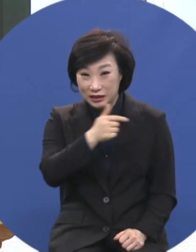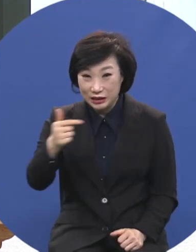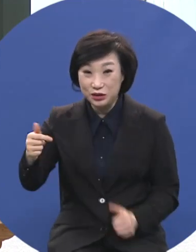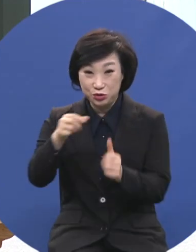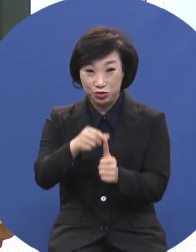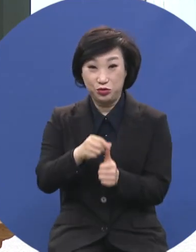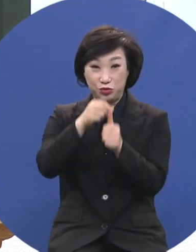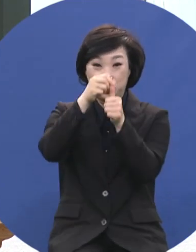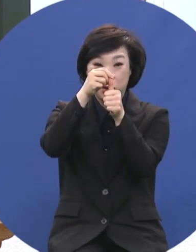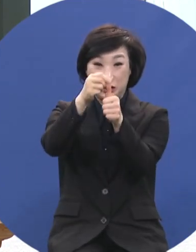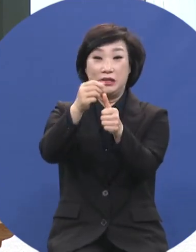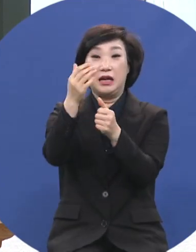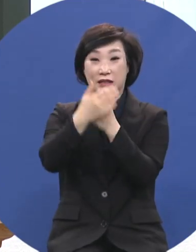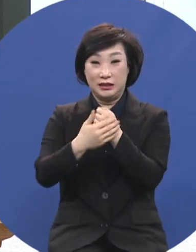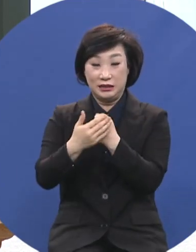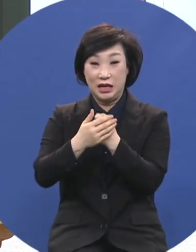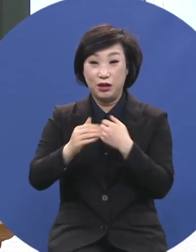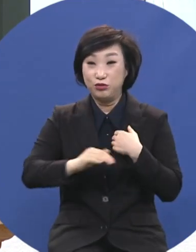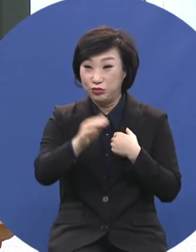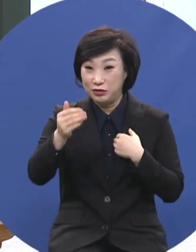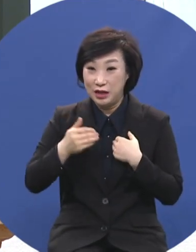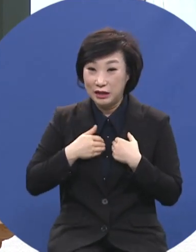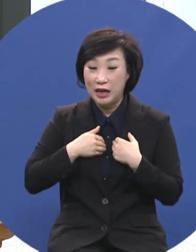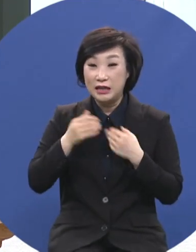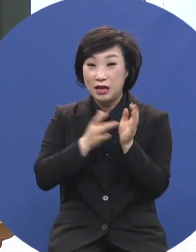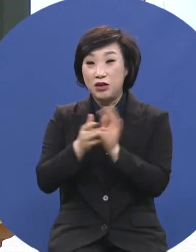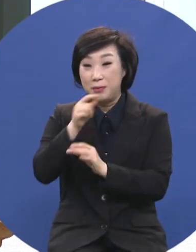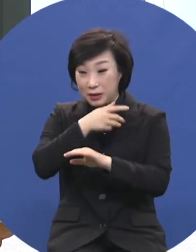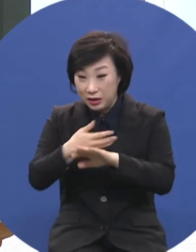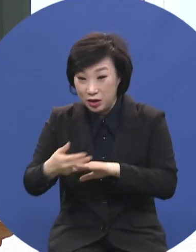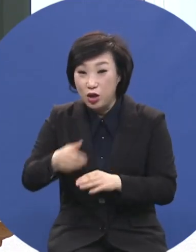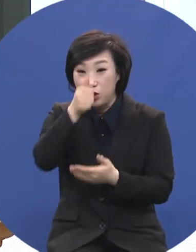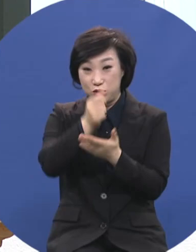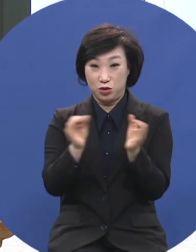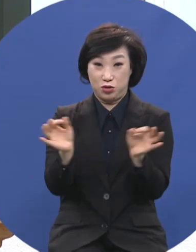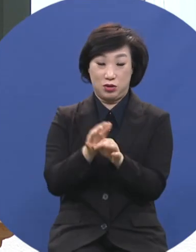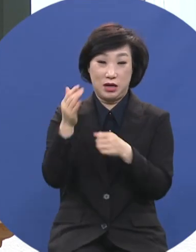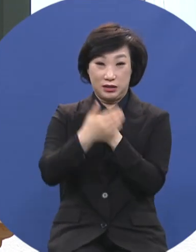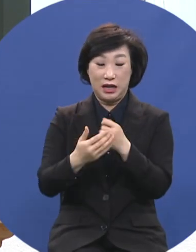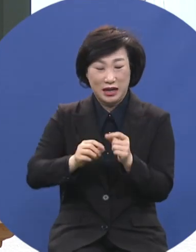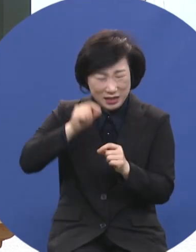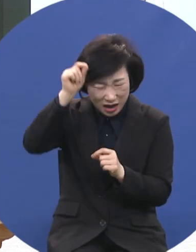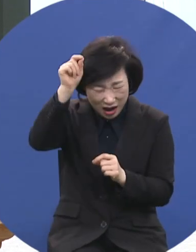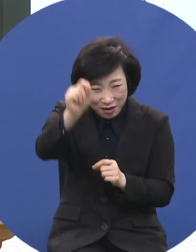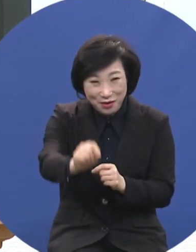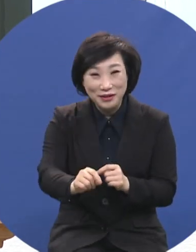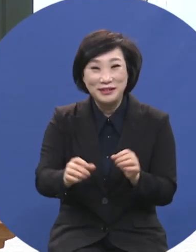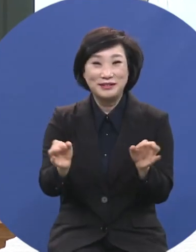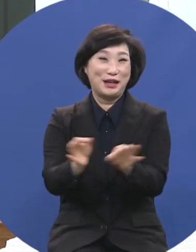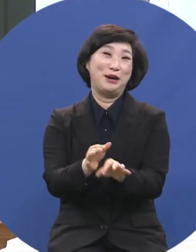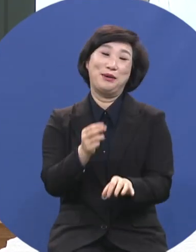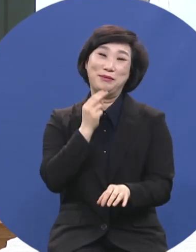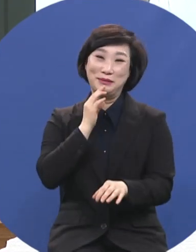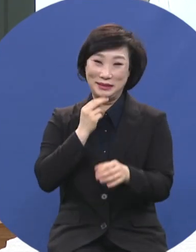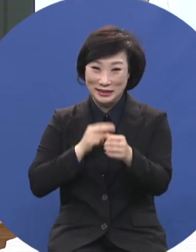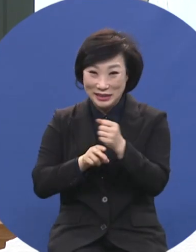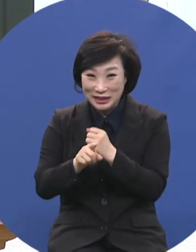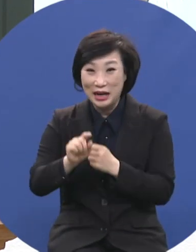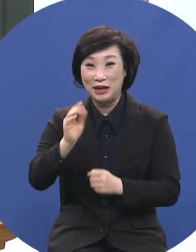구원의 은혜요, 우리에게는 이 피 흘리신 속죄의 은총이 영원히 패할 수 없는 진리가